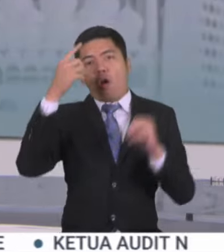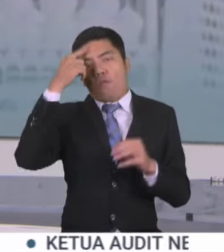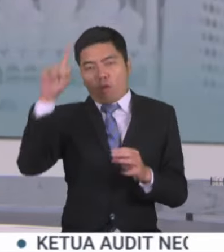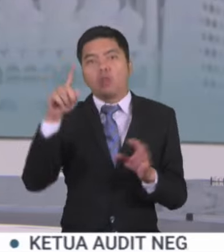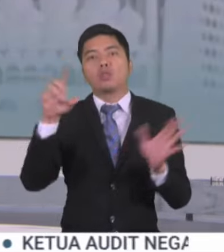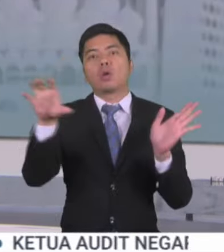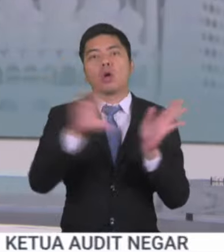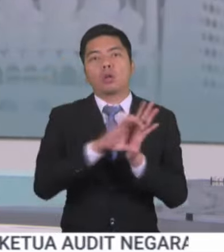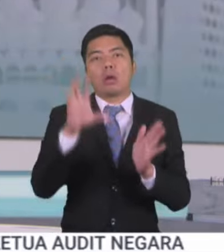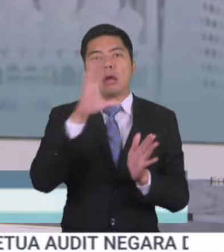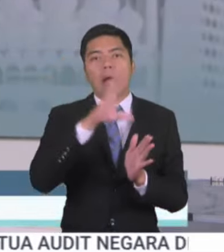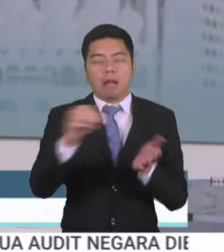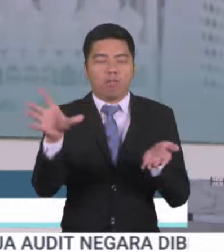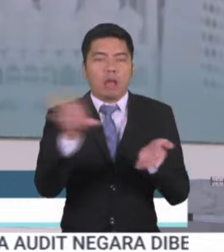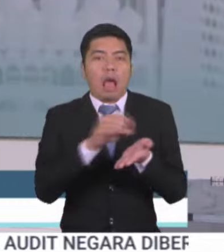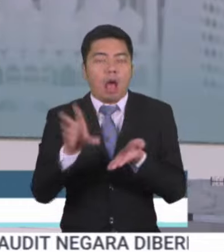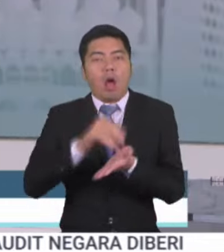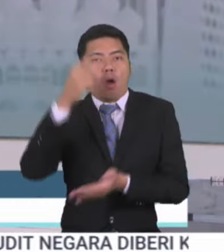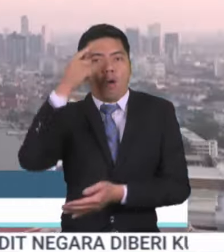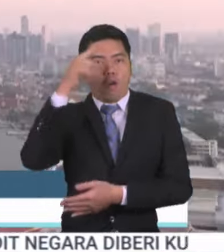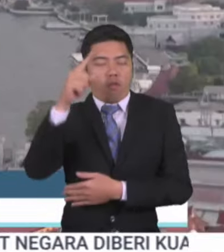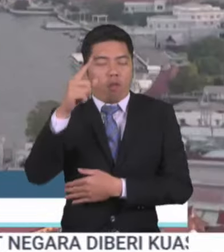rujukan kepada negara serantau.